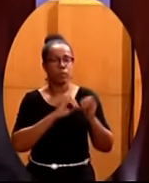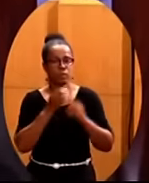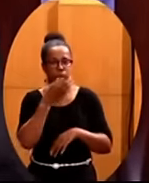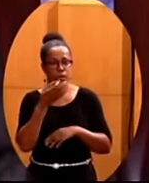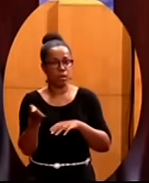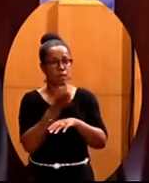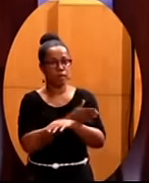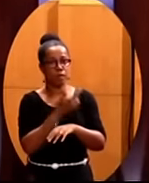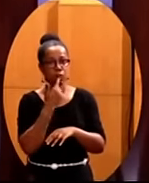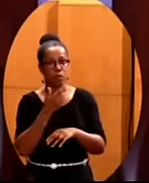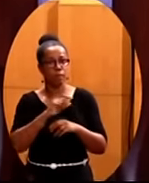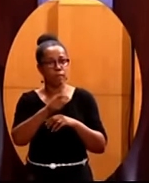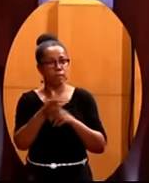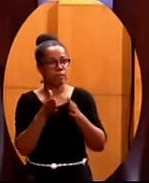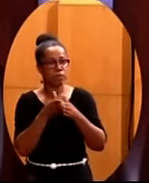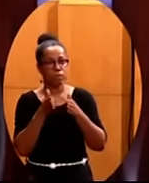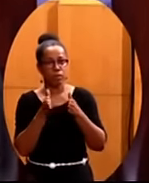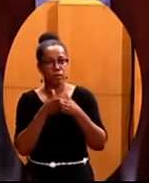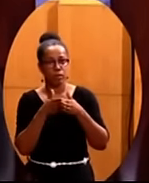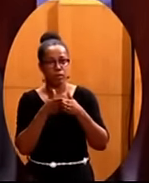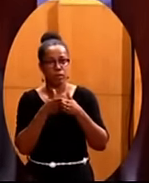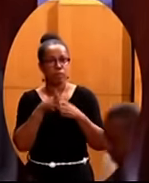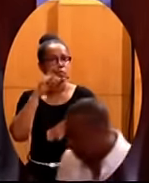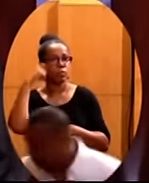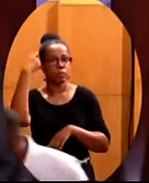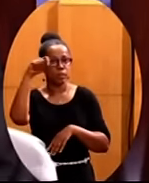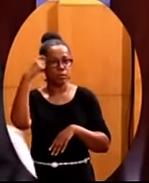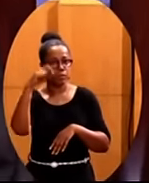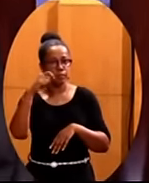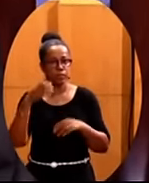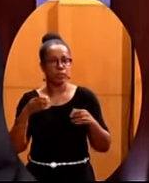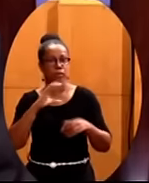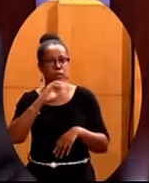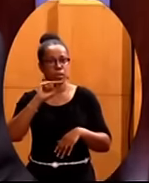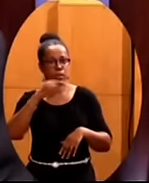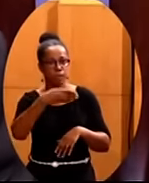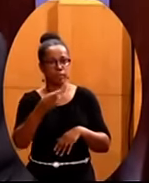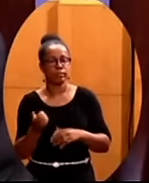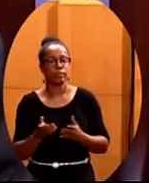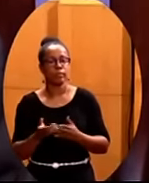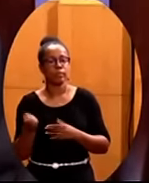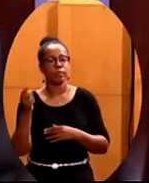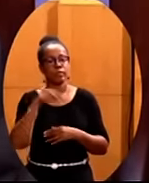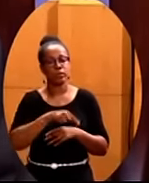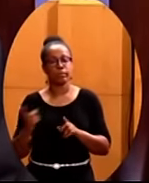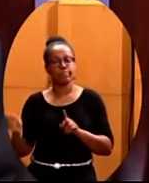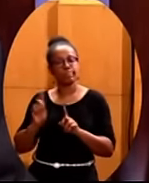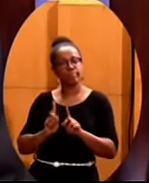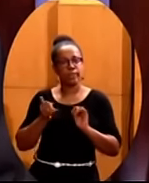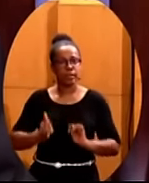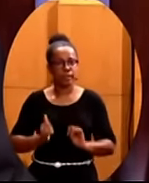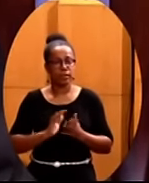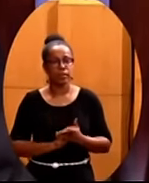avant avant de demander notre président de la collectivité territoriale de Martinique de nous rejoindre à la